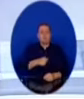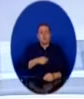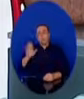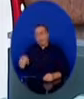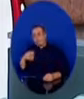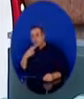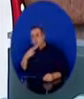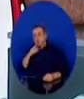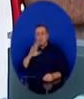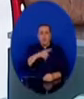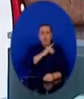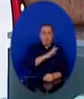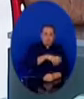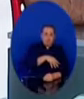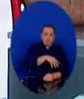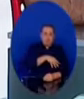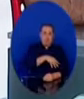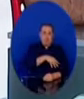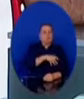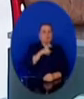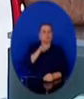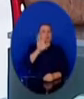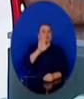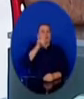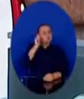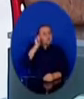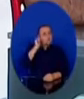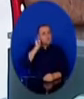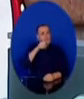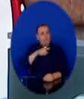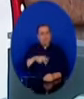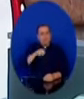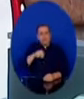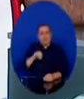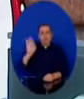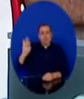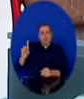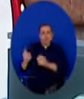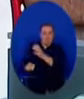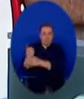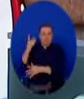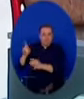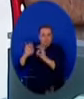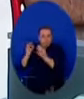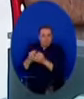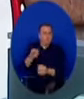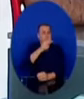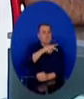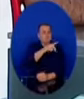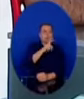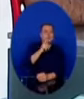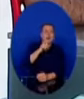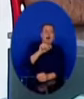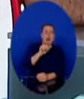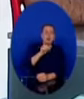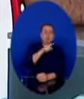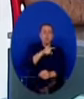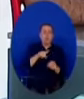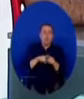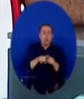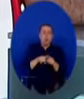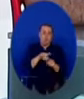שלום לתמר בן עוזר, נכדתם של מייסדי הפורום, ושלום לערב ארמין, אח שכול